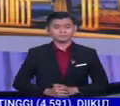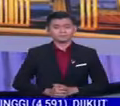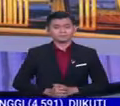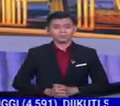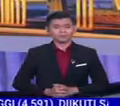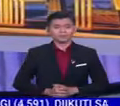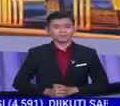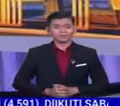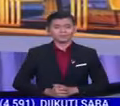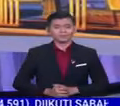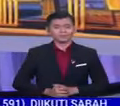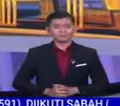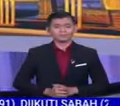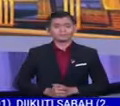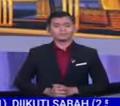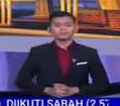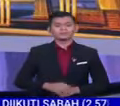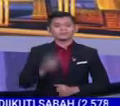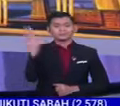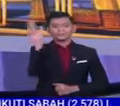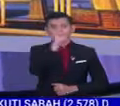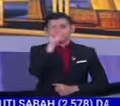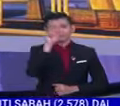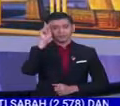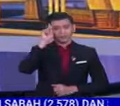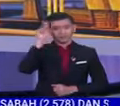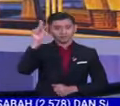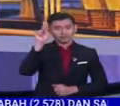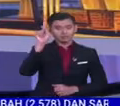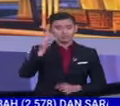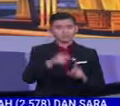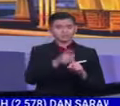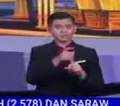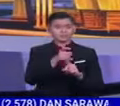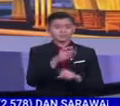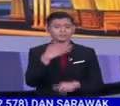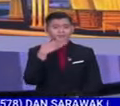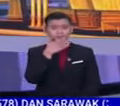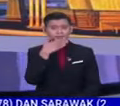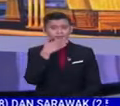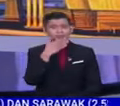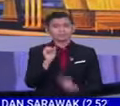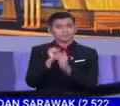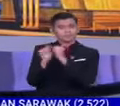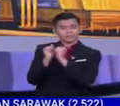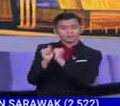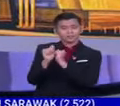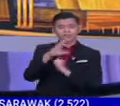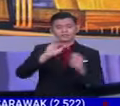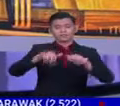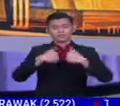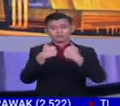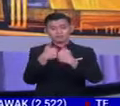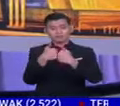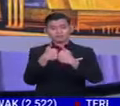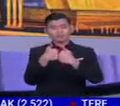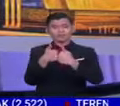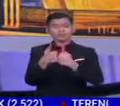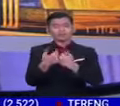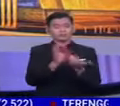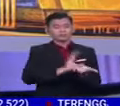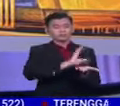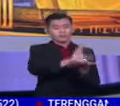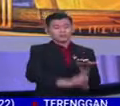lebih kerajaan Negeri kantor menerusi portofolio beliau suka dan enjoy Negeri menunjukkan